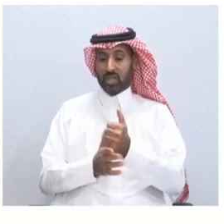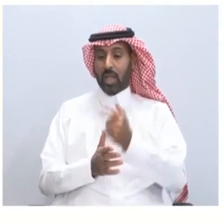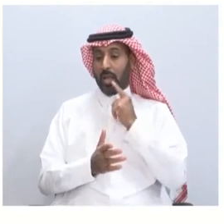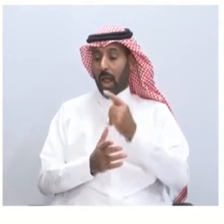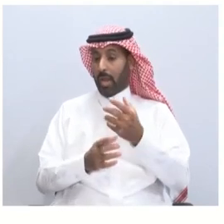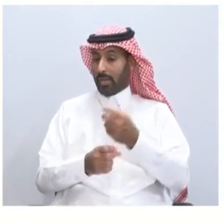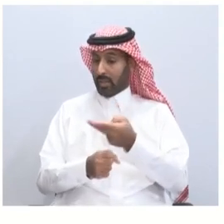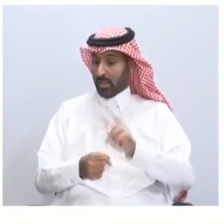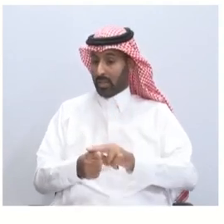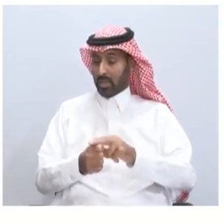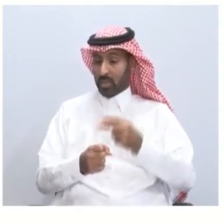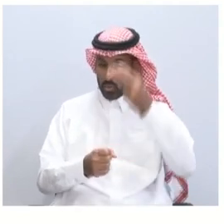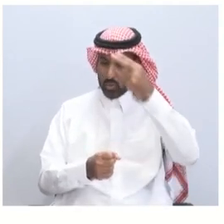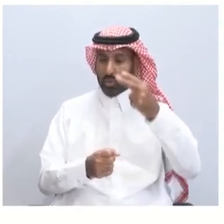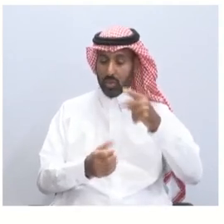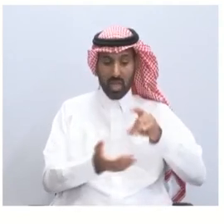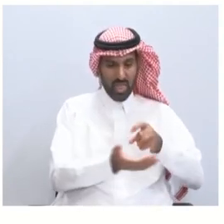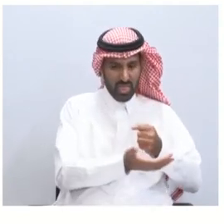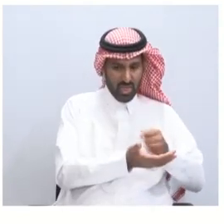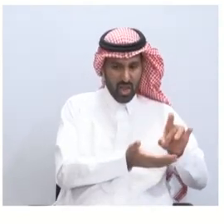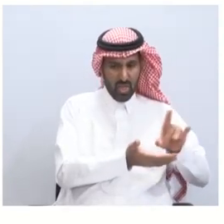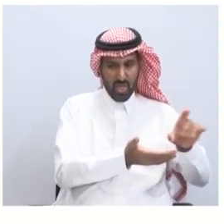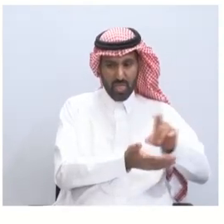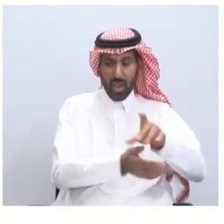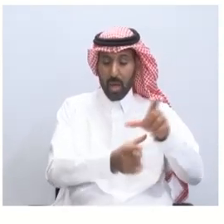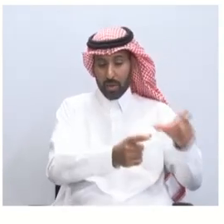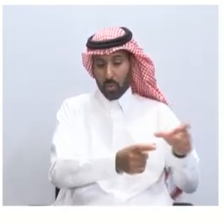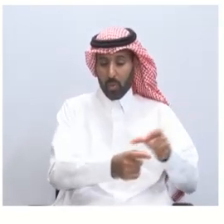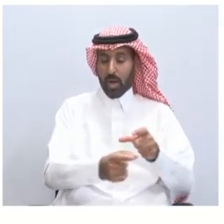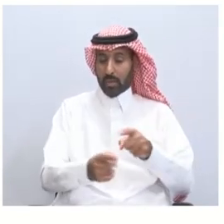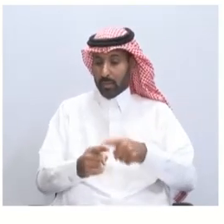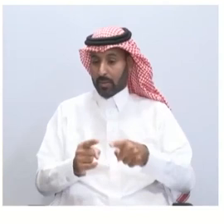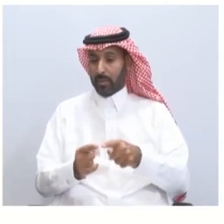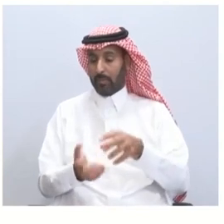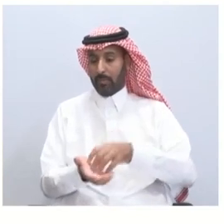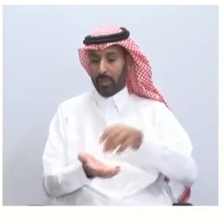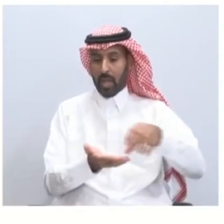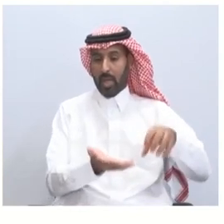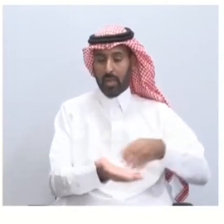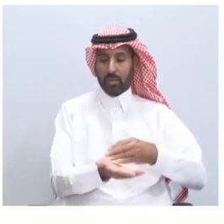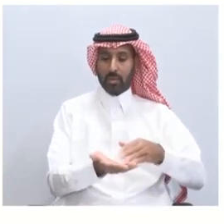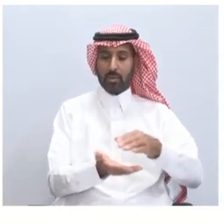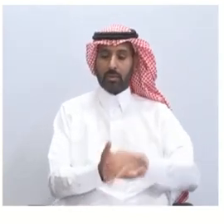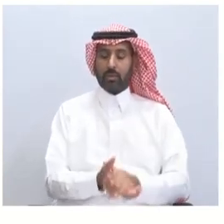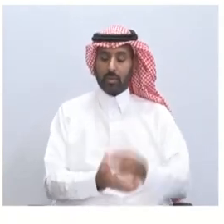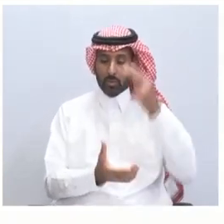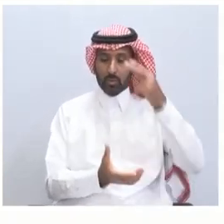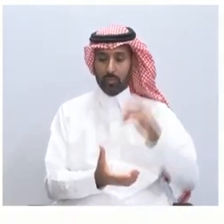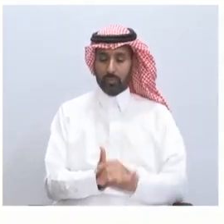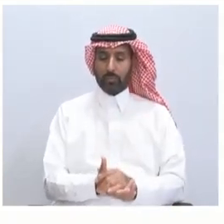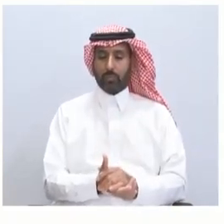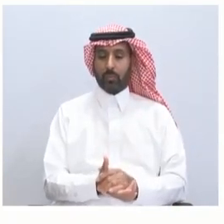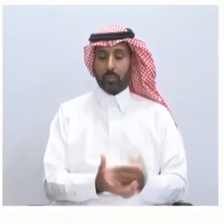فيها القوات او طرد منها القوات المعتديه من اراضيها ومن اراضي من السعوديه